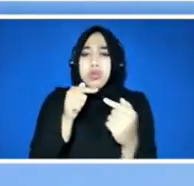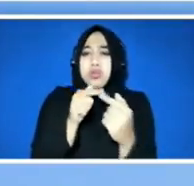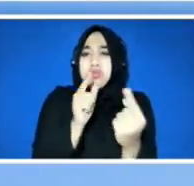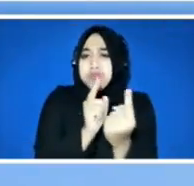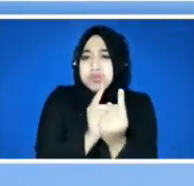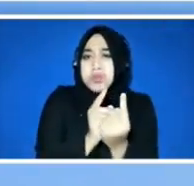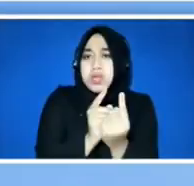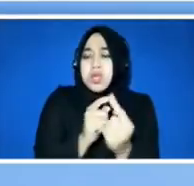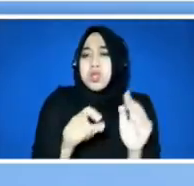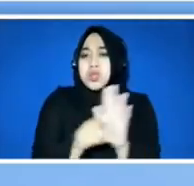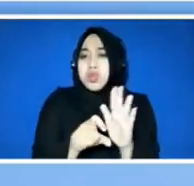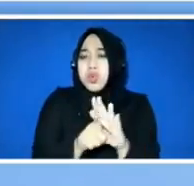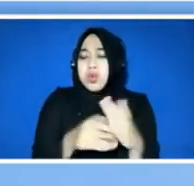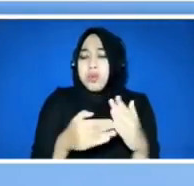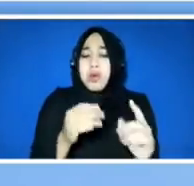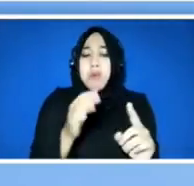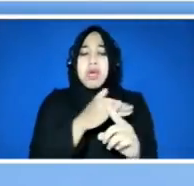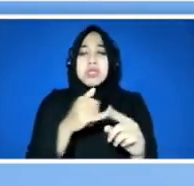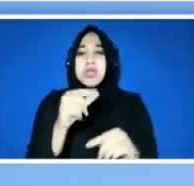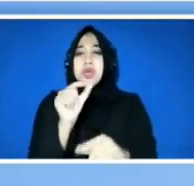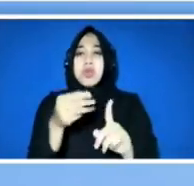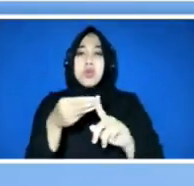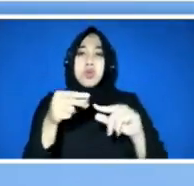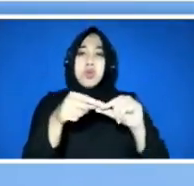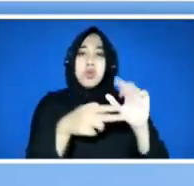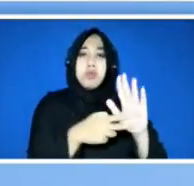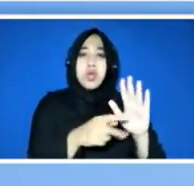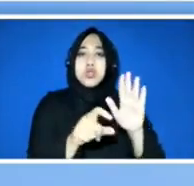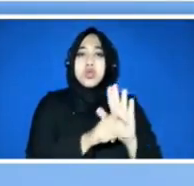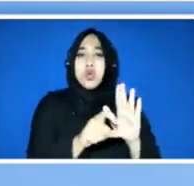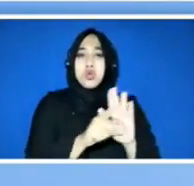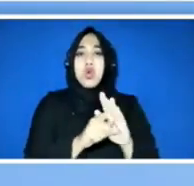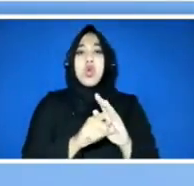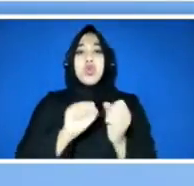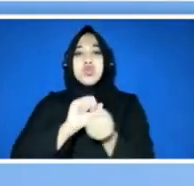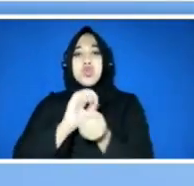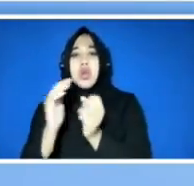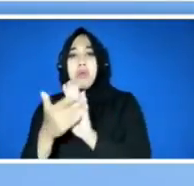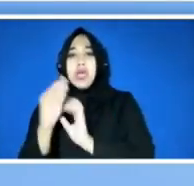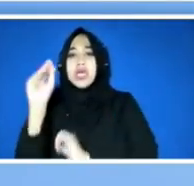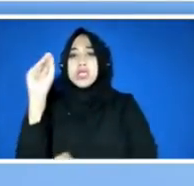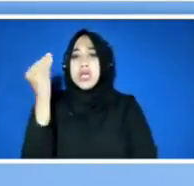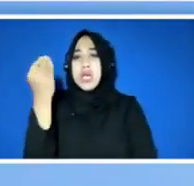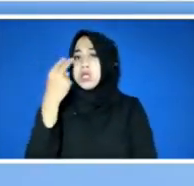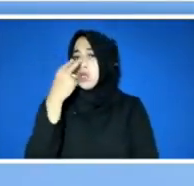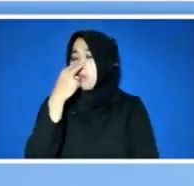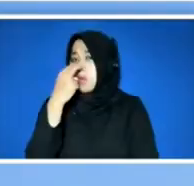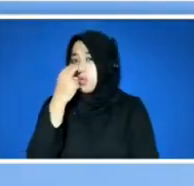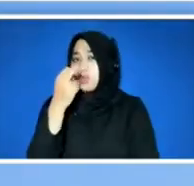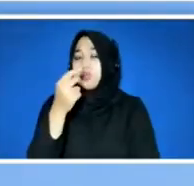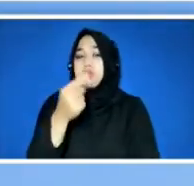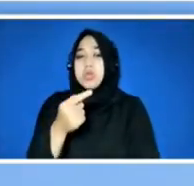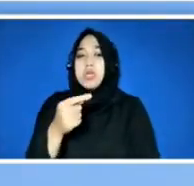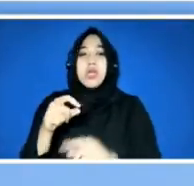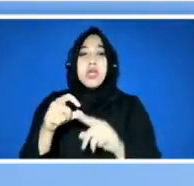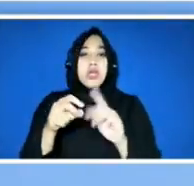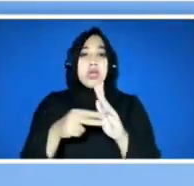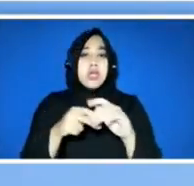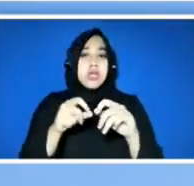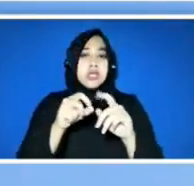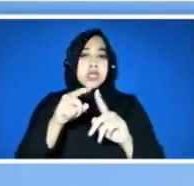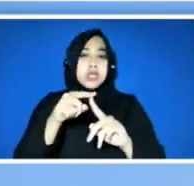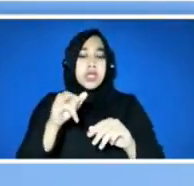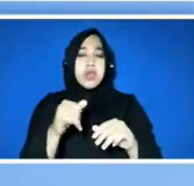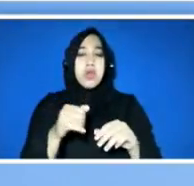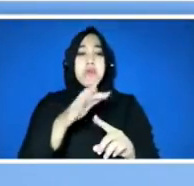hal ini misalnya masyarakat urban seperti misalnya di Surabaya, di Jakarta, di Bandung, di mana density atau